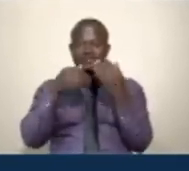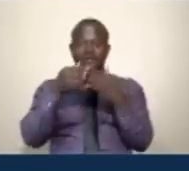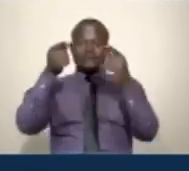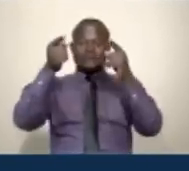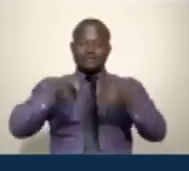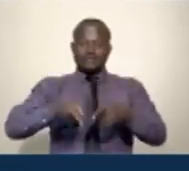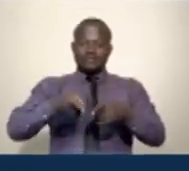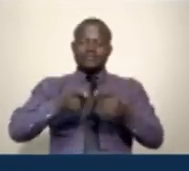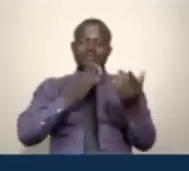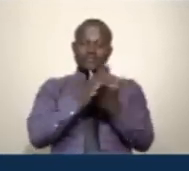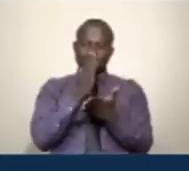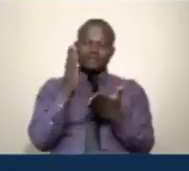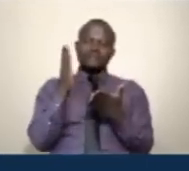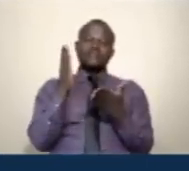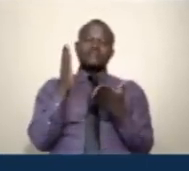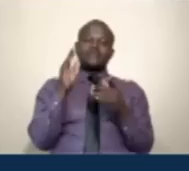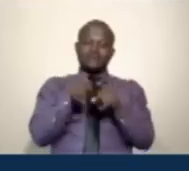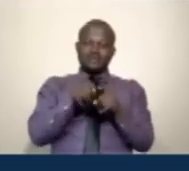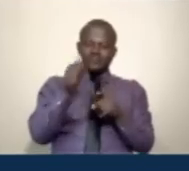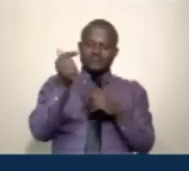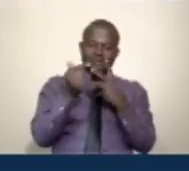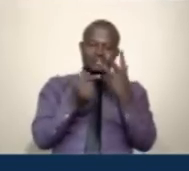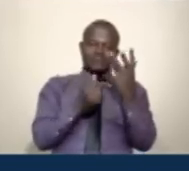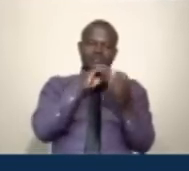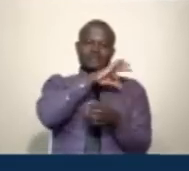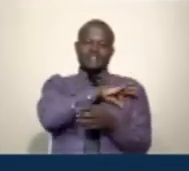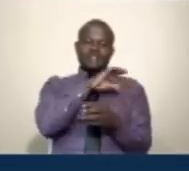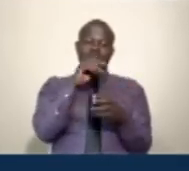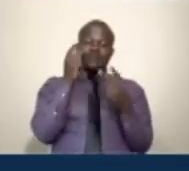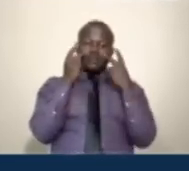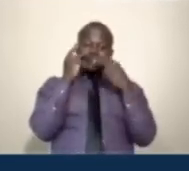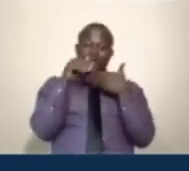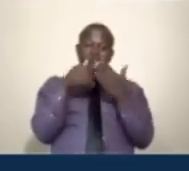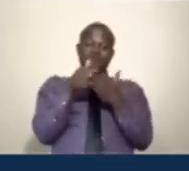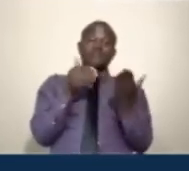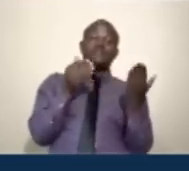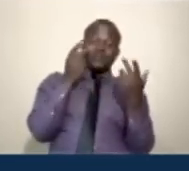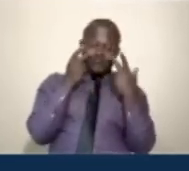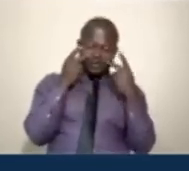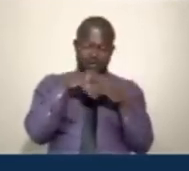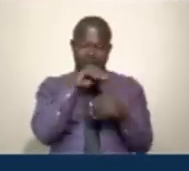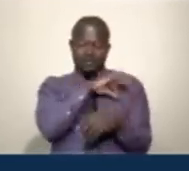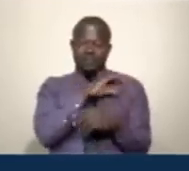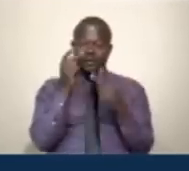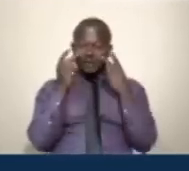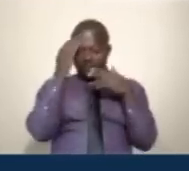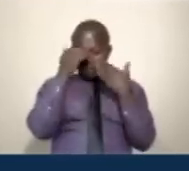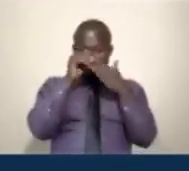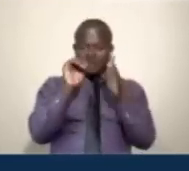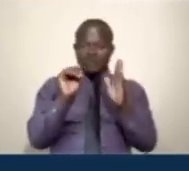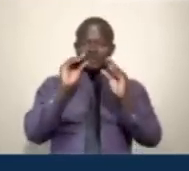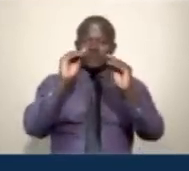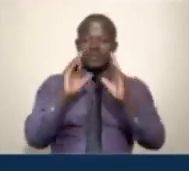bikaboneka gusa nayo hari inyungu yabona byabonetse hari inyungu yabona kuko hari benshi